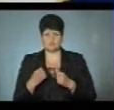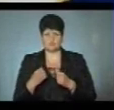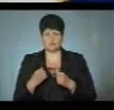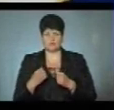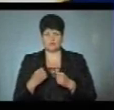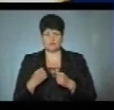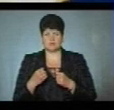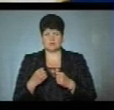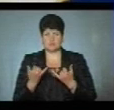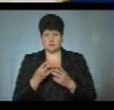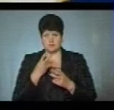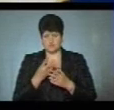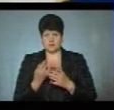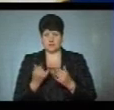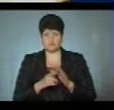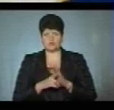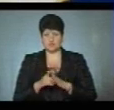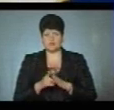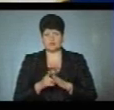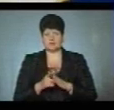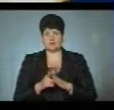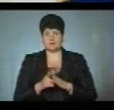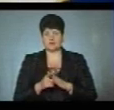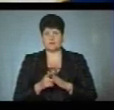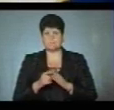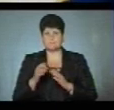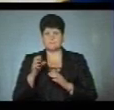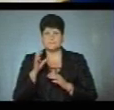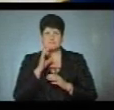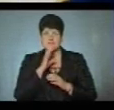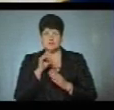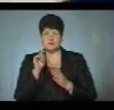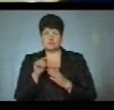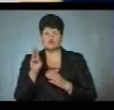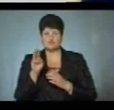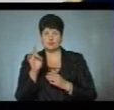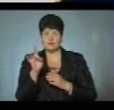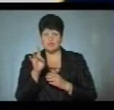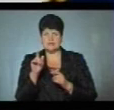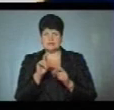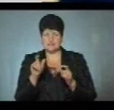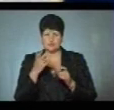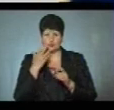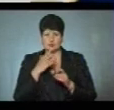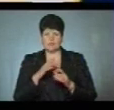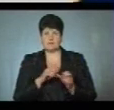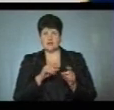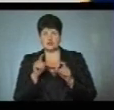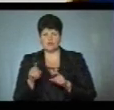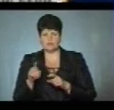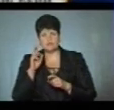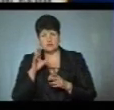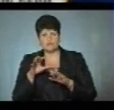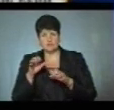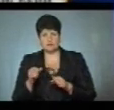районі, де ми бачимо зараз його на карті. Крайня північна точка нашої області. І в Шумському районі заклад, коли перейшов у комунальну